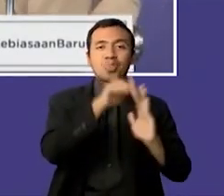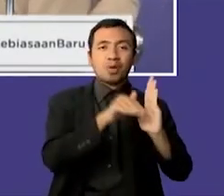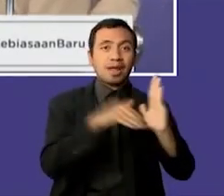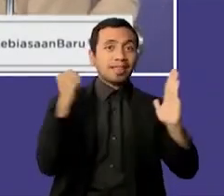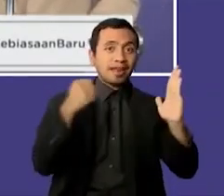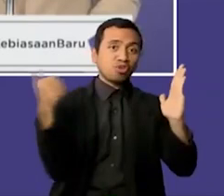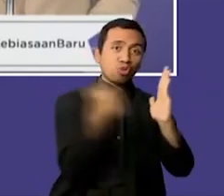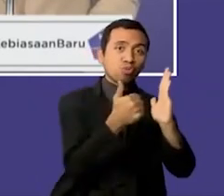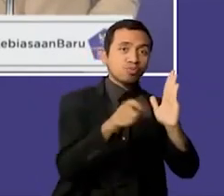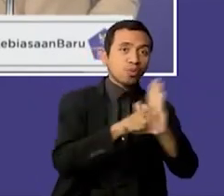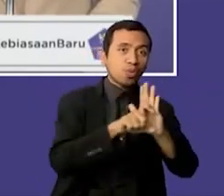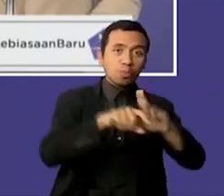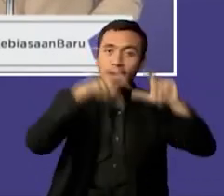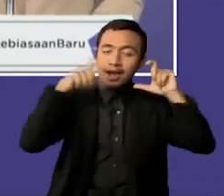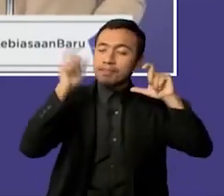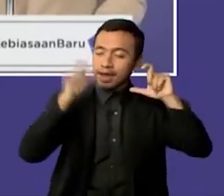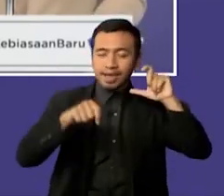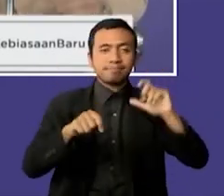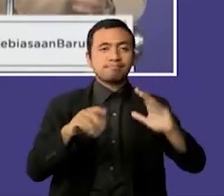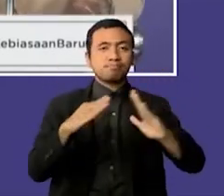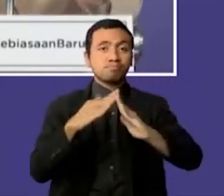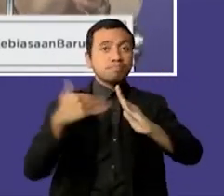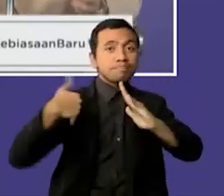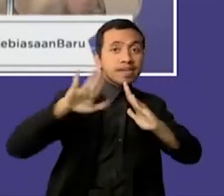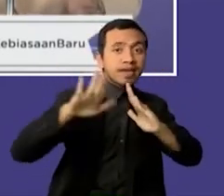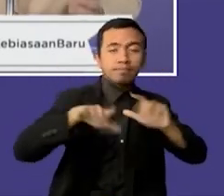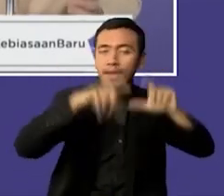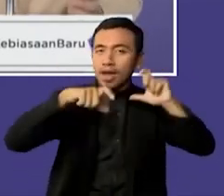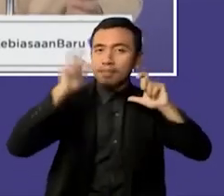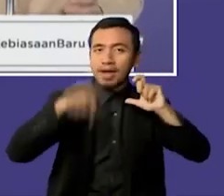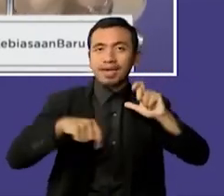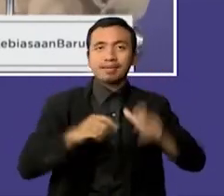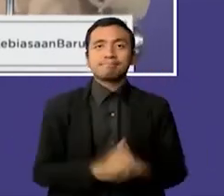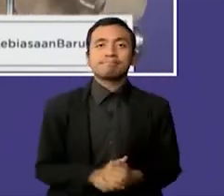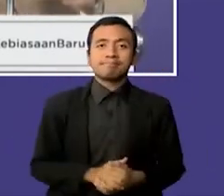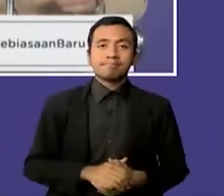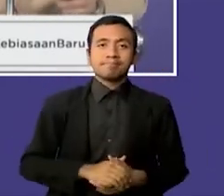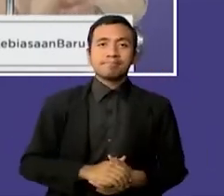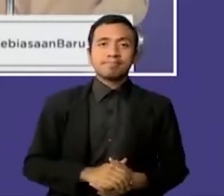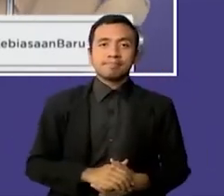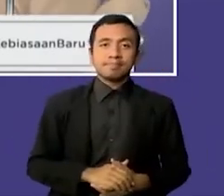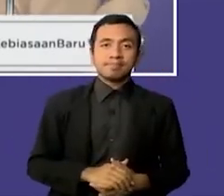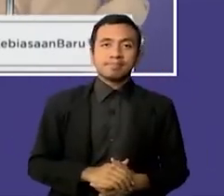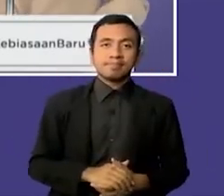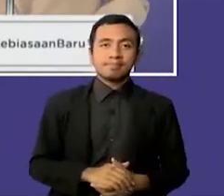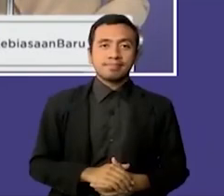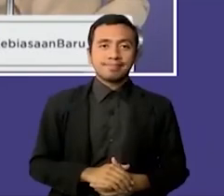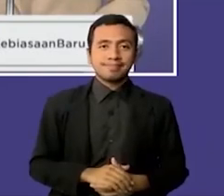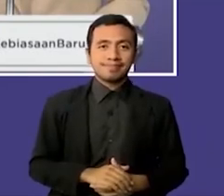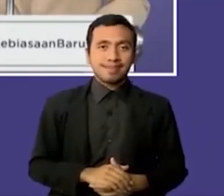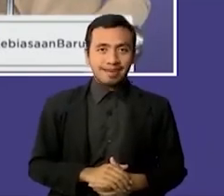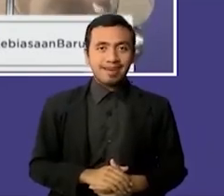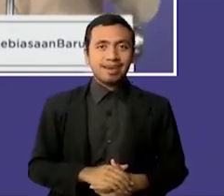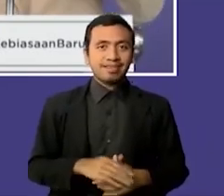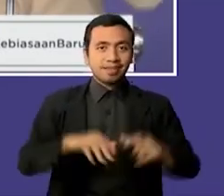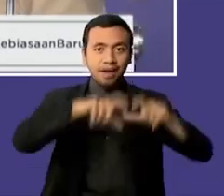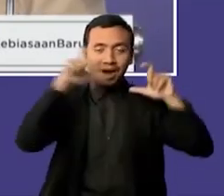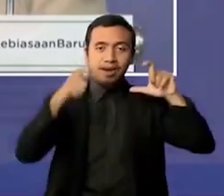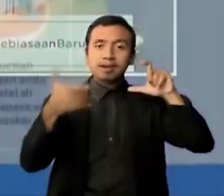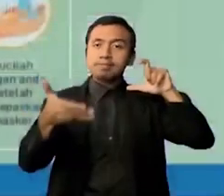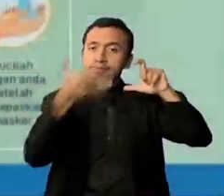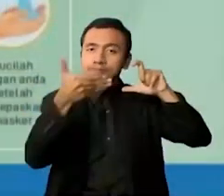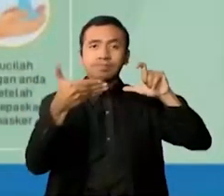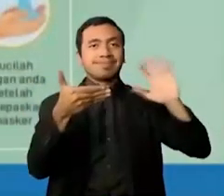rumah saya ulangi pemakaian masker itu harus digunakan dengan benar pastikan tidak memegang bagian luar